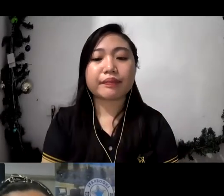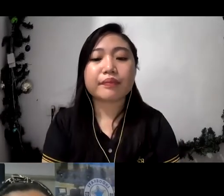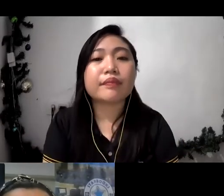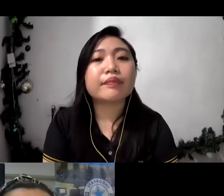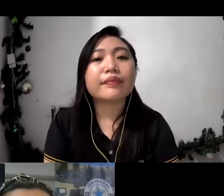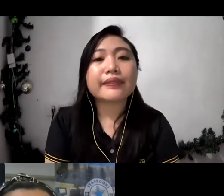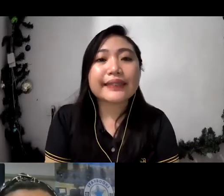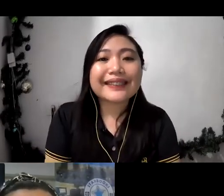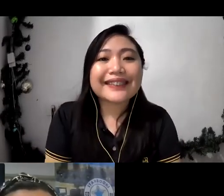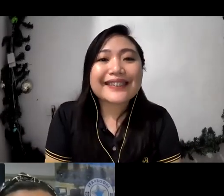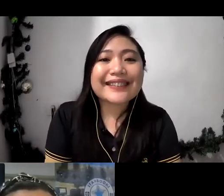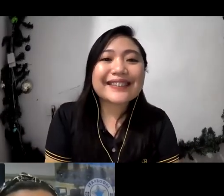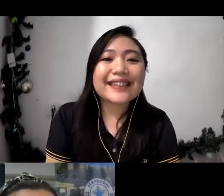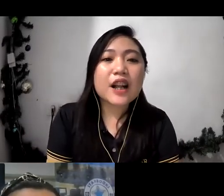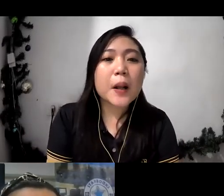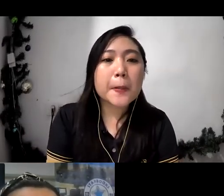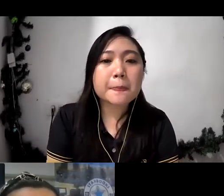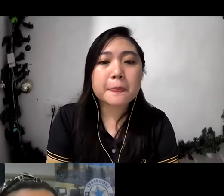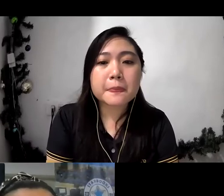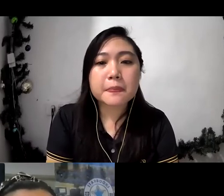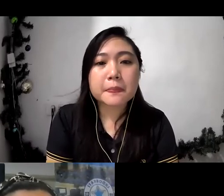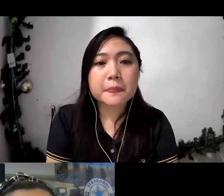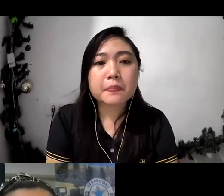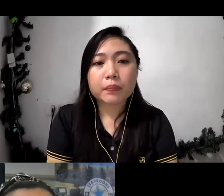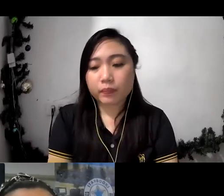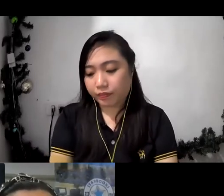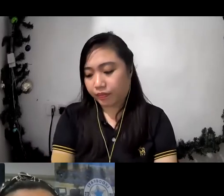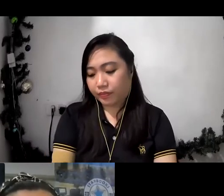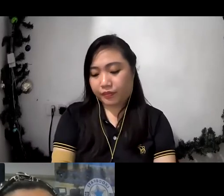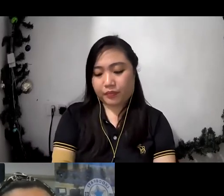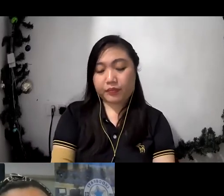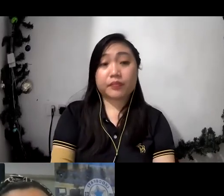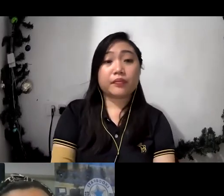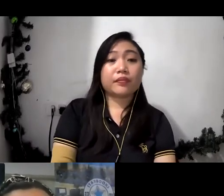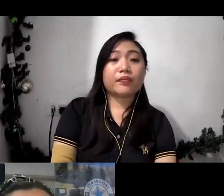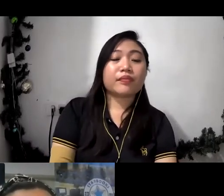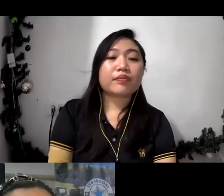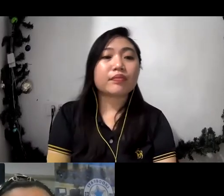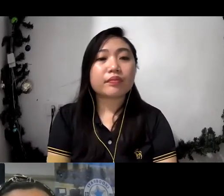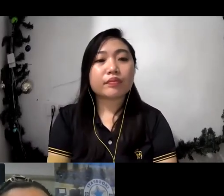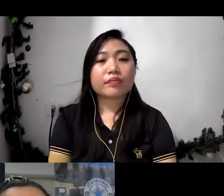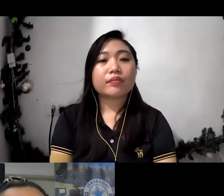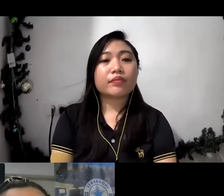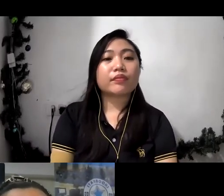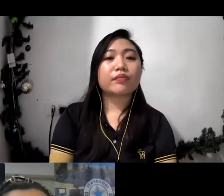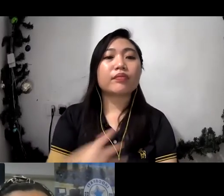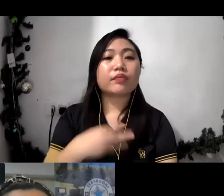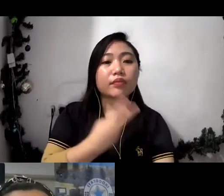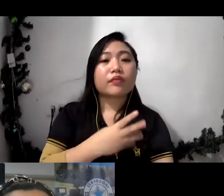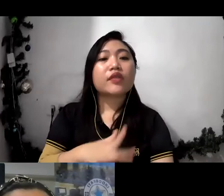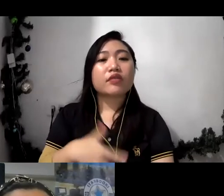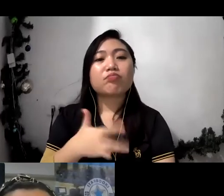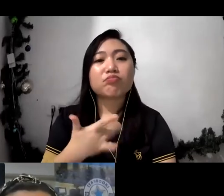Ayan. Okay, so actually, siguro at some point in our lives, nakaranas din tayo no, ng